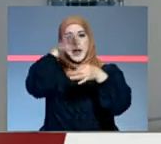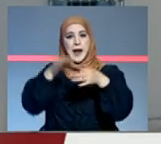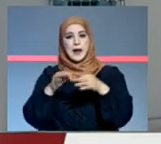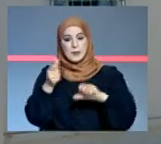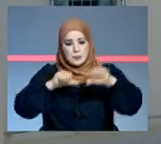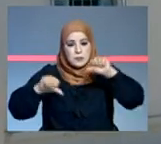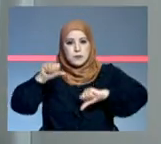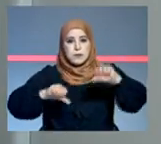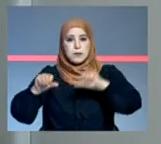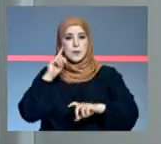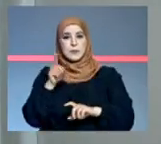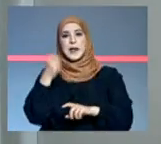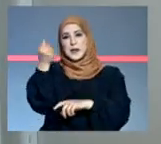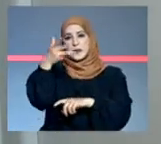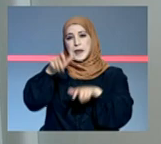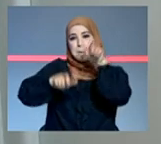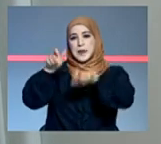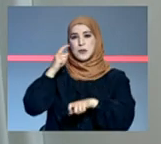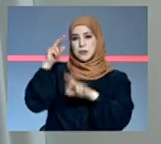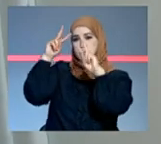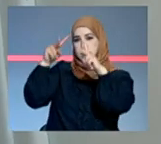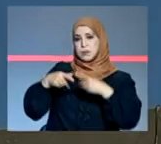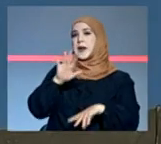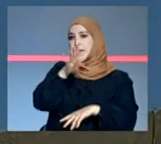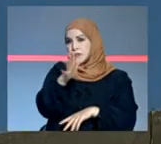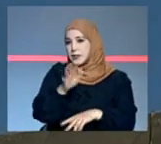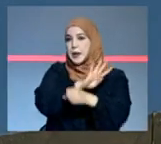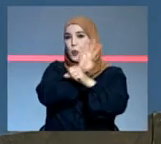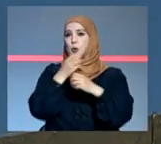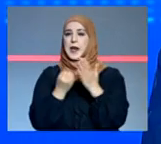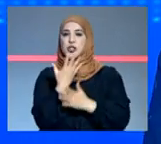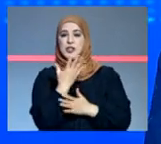التقطيع الجيني لعدد من الحالات المشتبه في حملها للسلالة الجديدة.